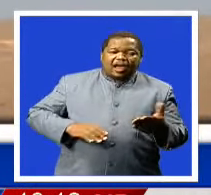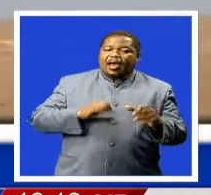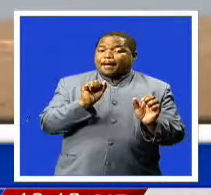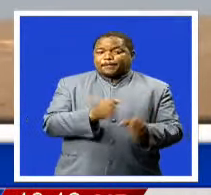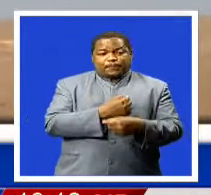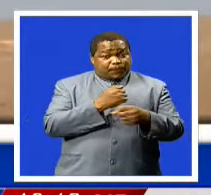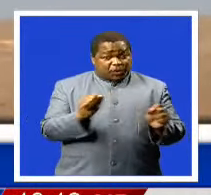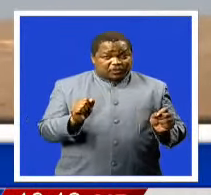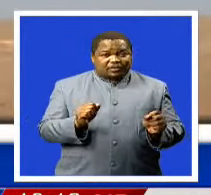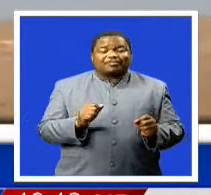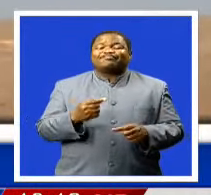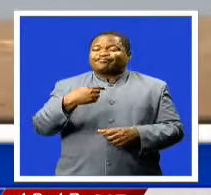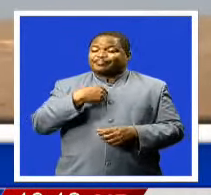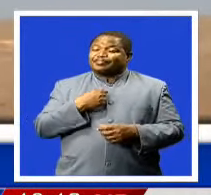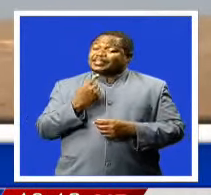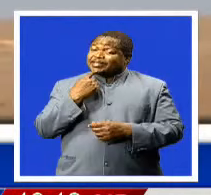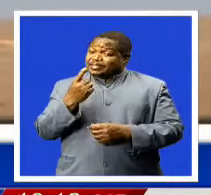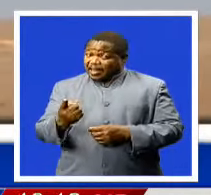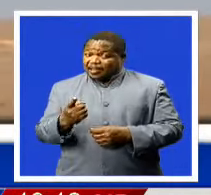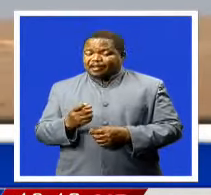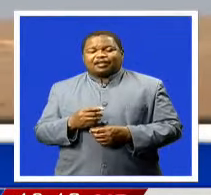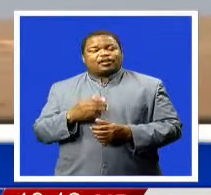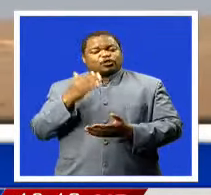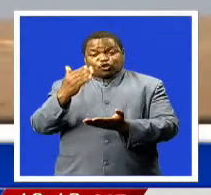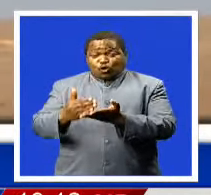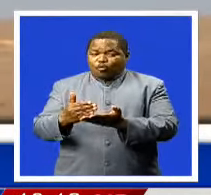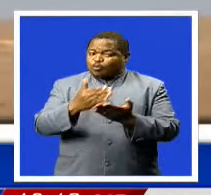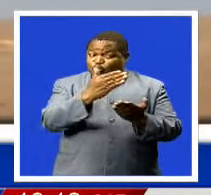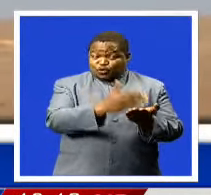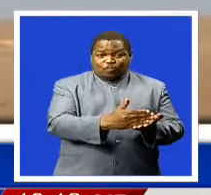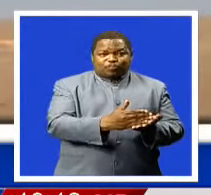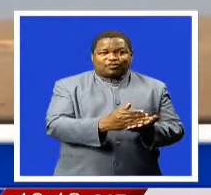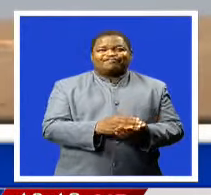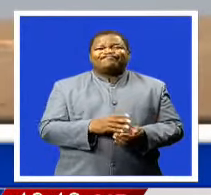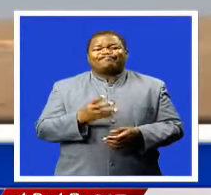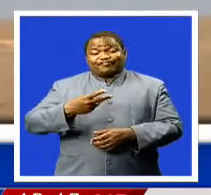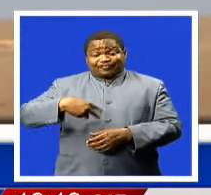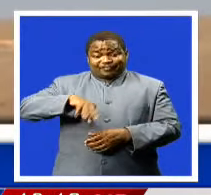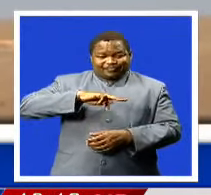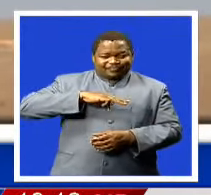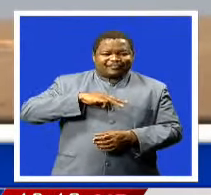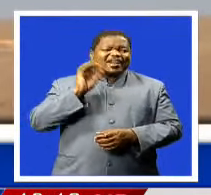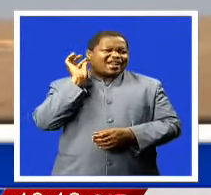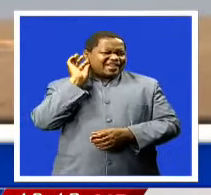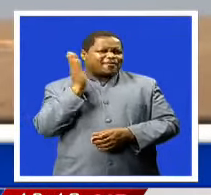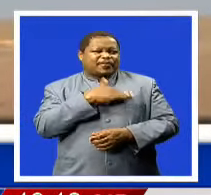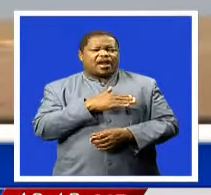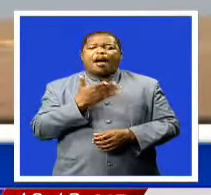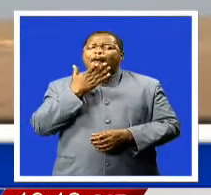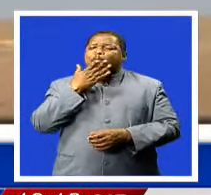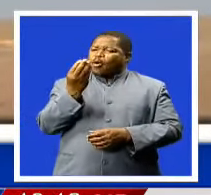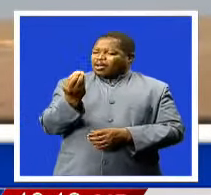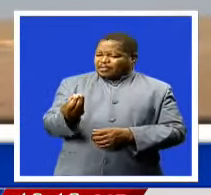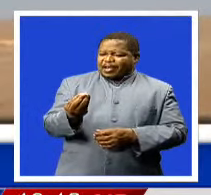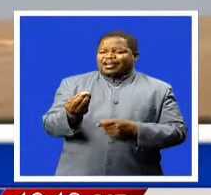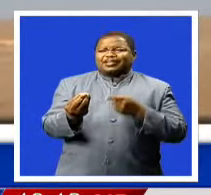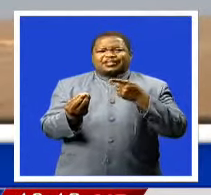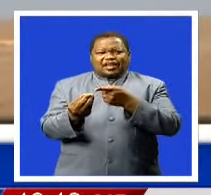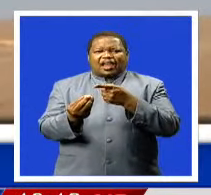akuphele loko ngoba kuyevakala ukuthi kunemfana lohamba akhuluma Tindzaba